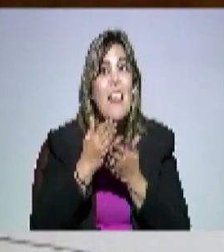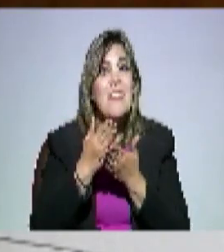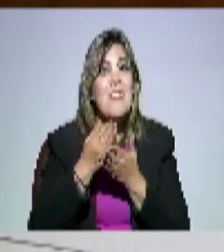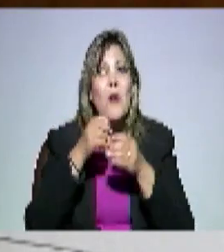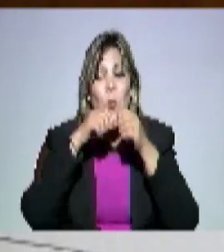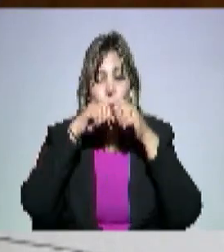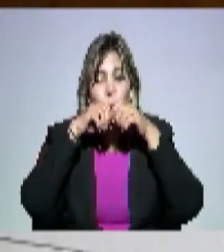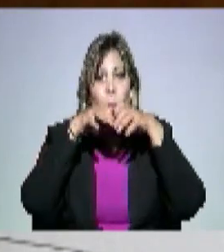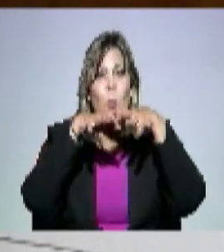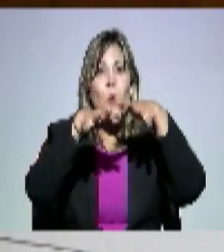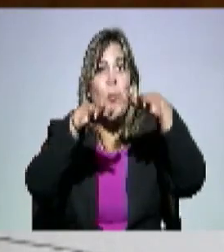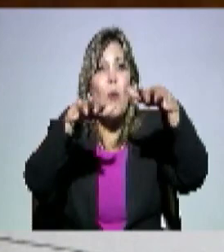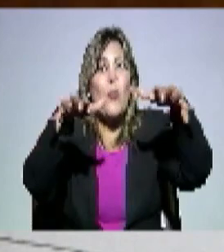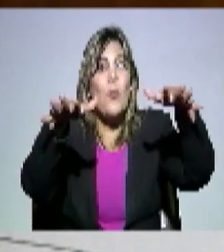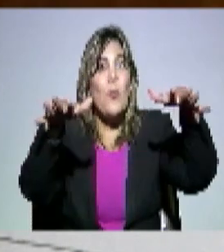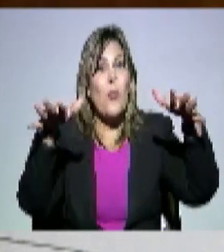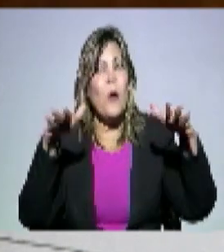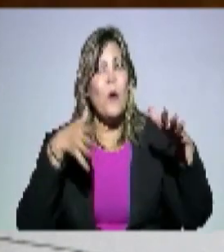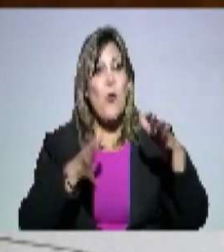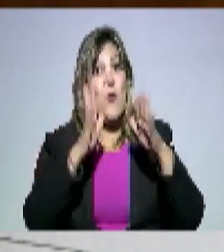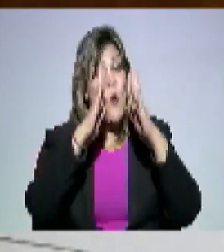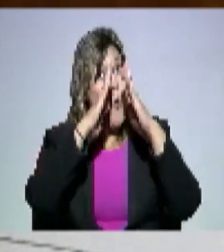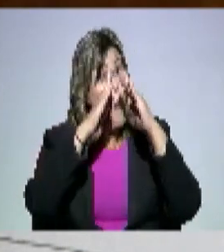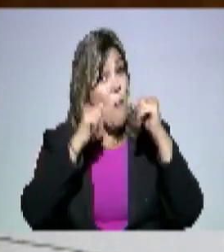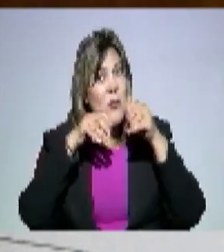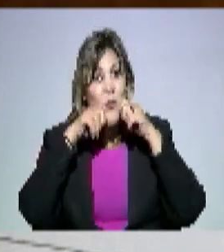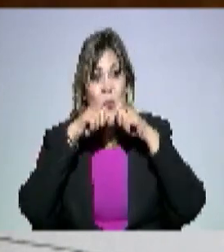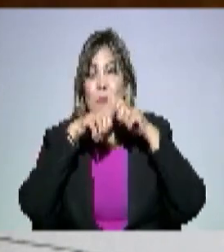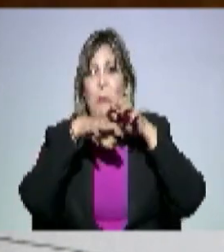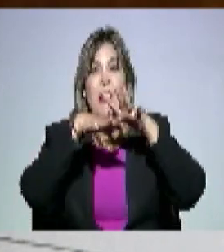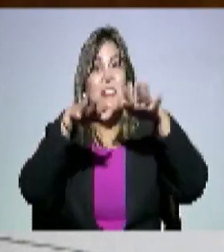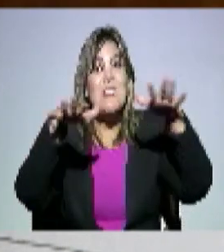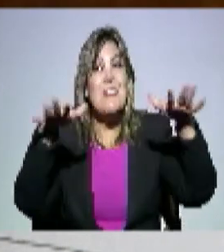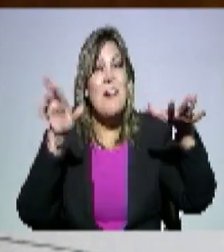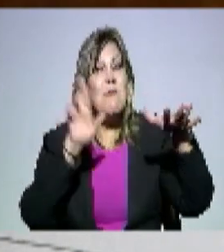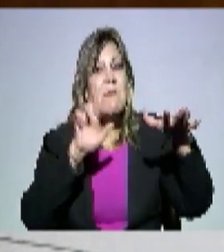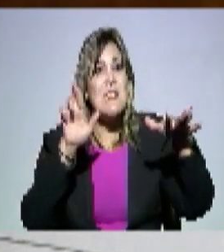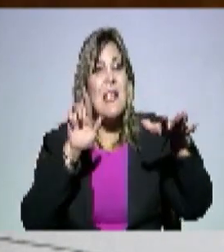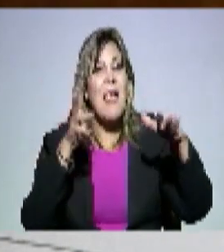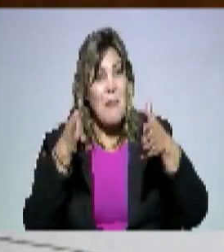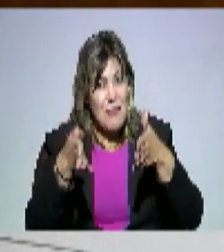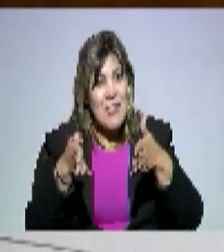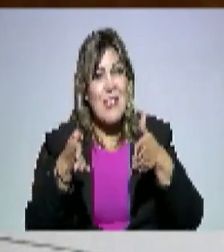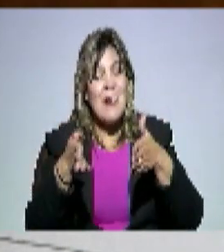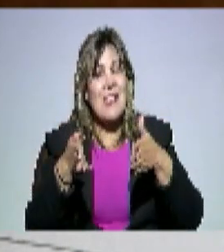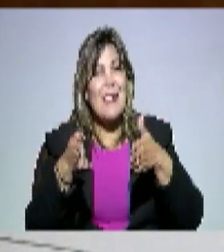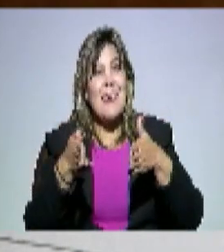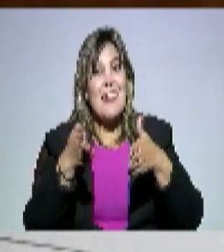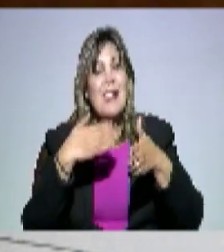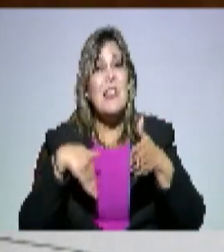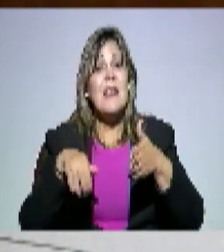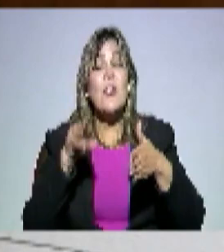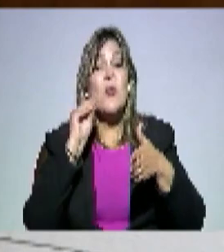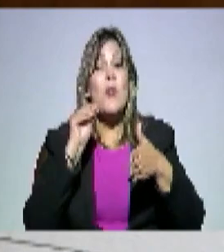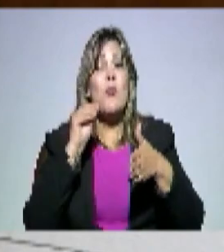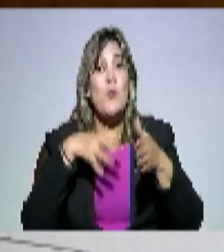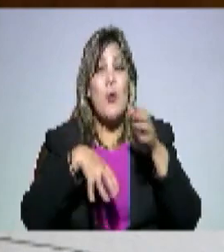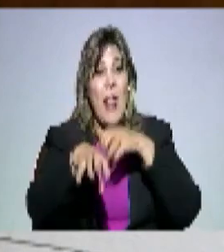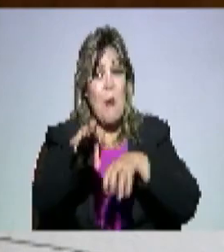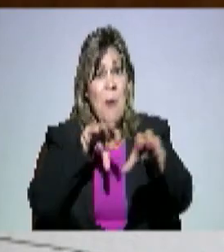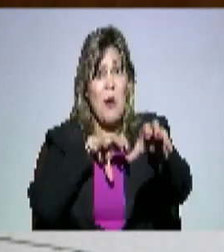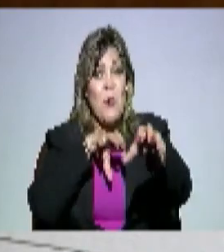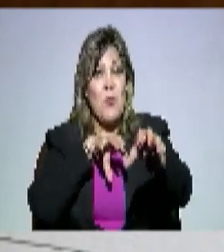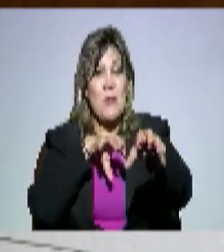الخمس مدن الغربيه و بعد كده على مصر ويبشر في مصر بشاره عظيمه لدرجه احنا بنقول كده على مارمورقس